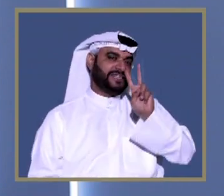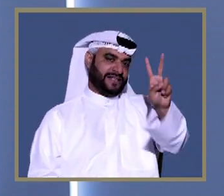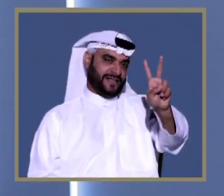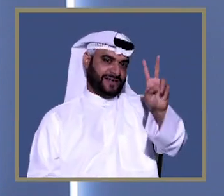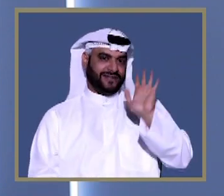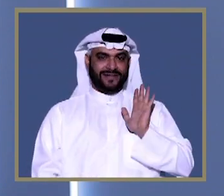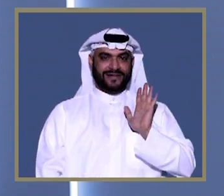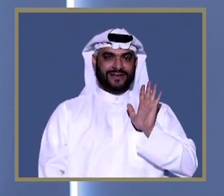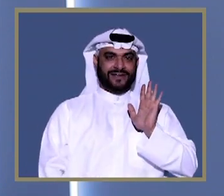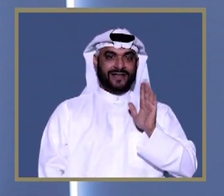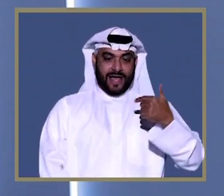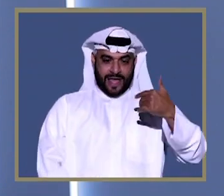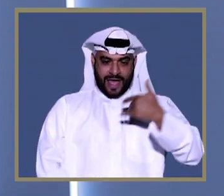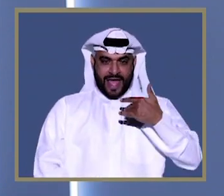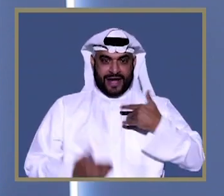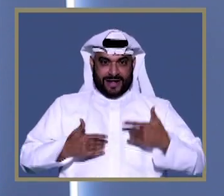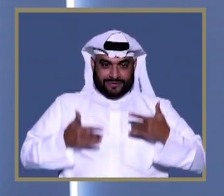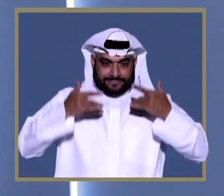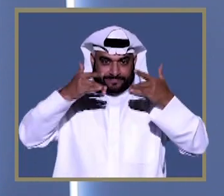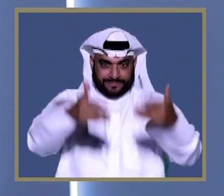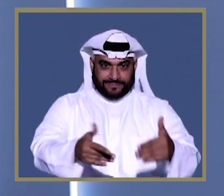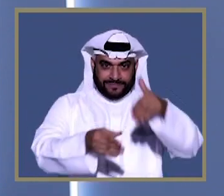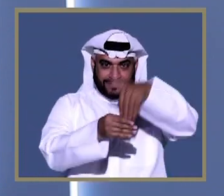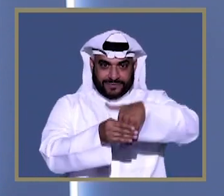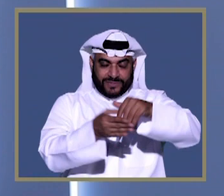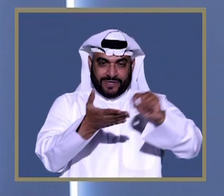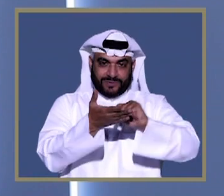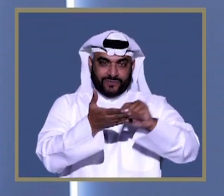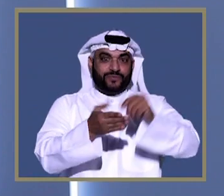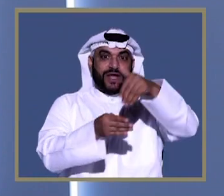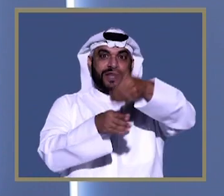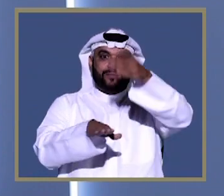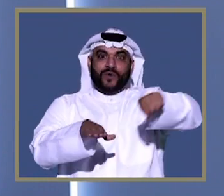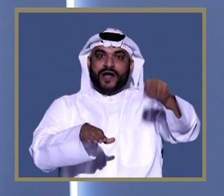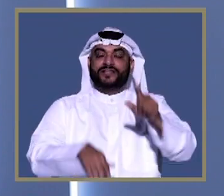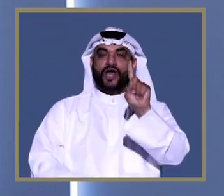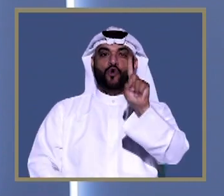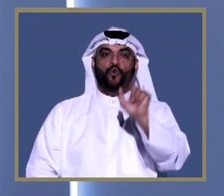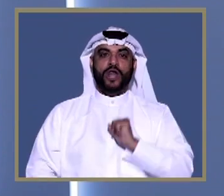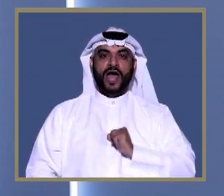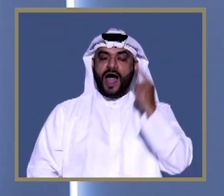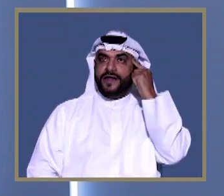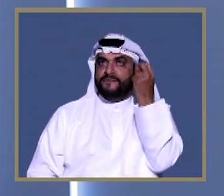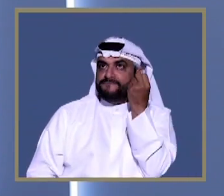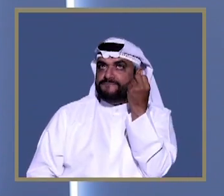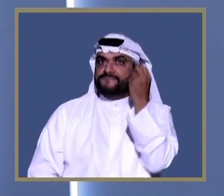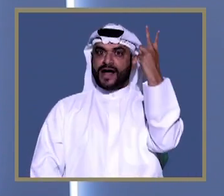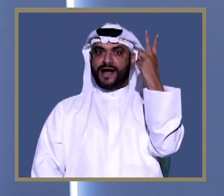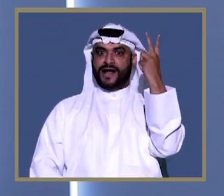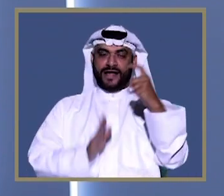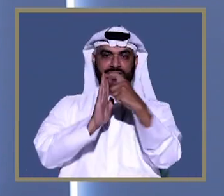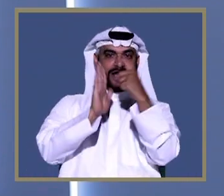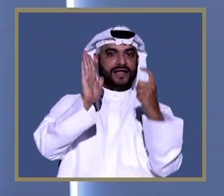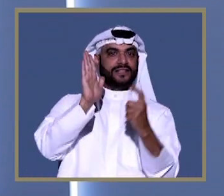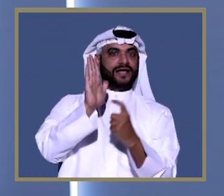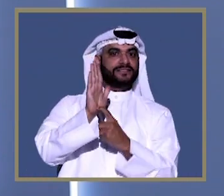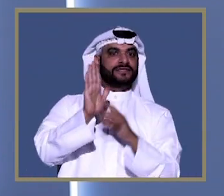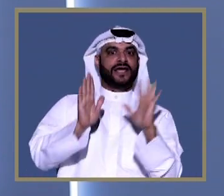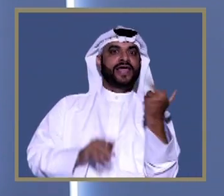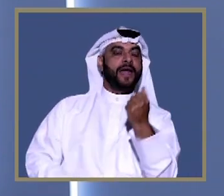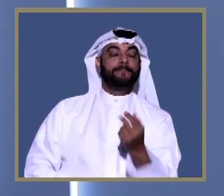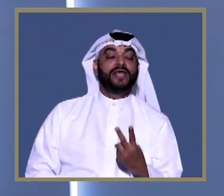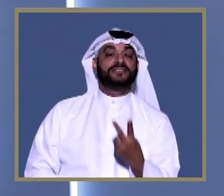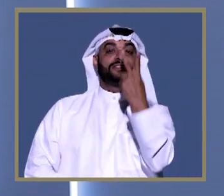سنتان. وكمرشح في الدائرة الأولى تبنيت مقترح برلماني سابق عبارة